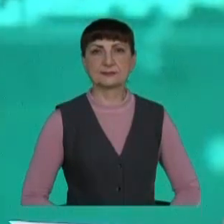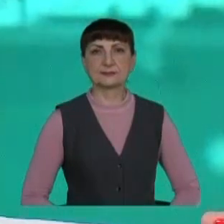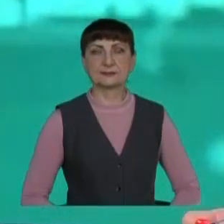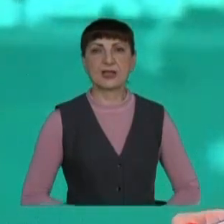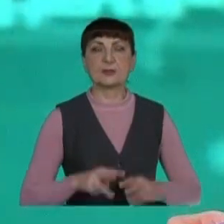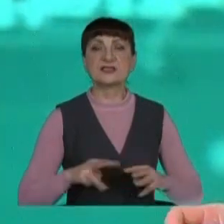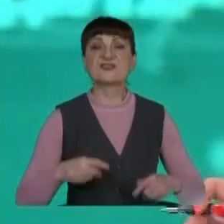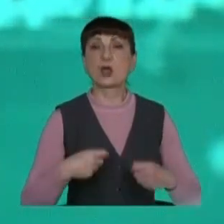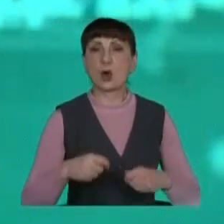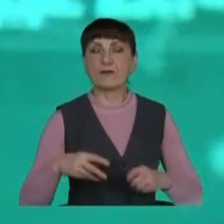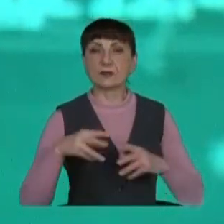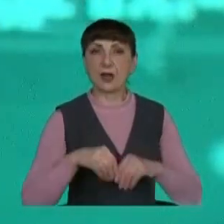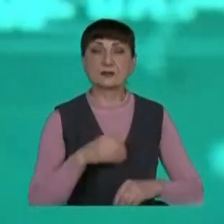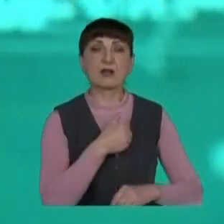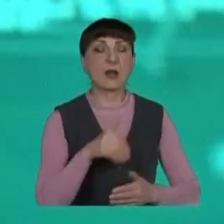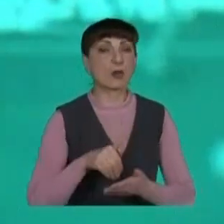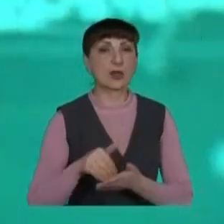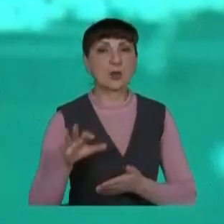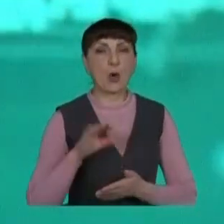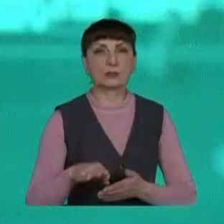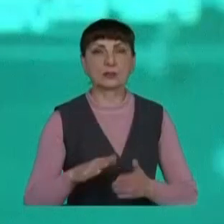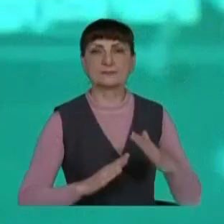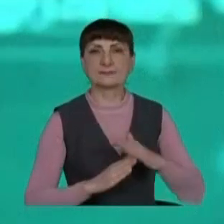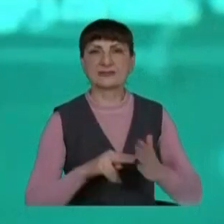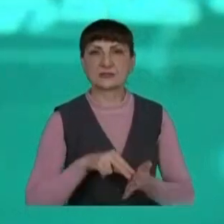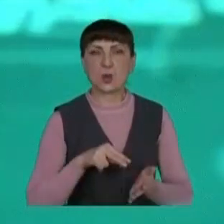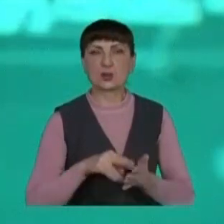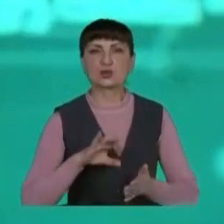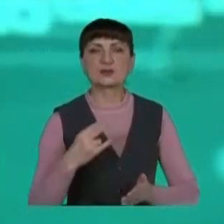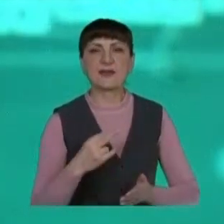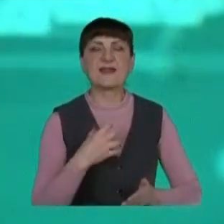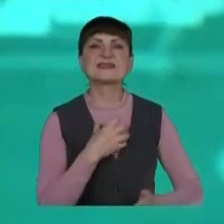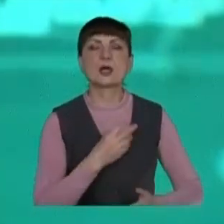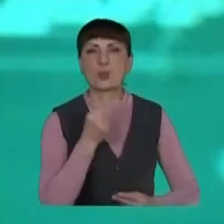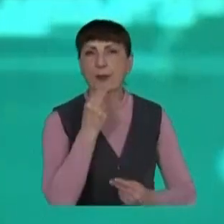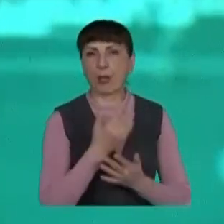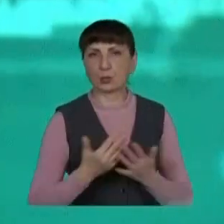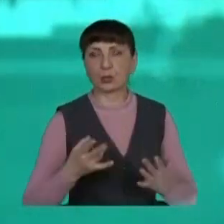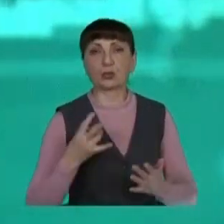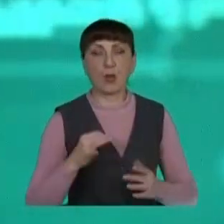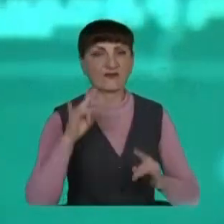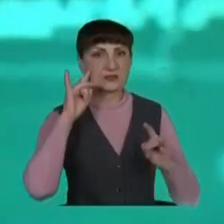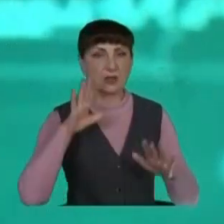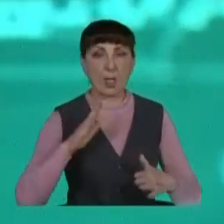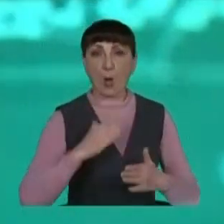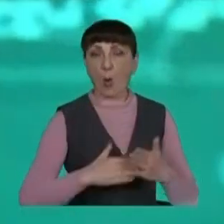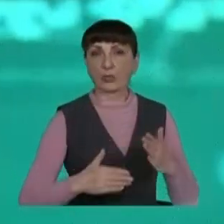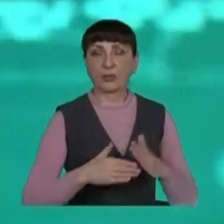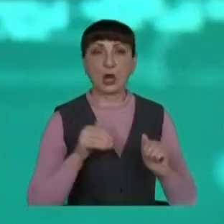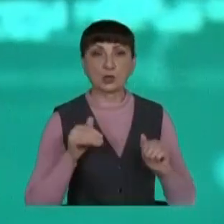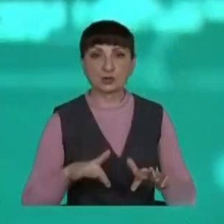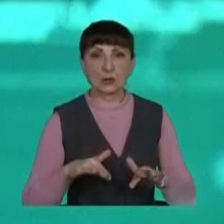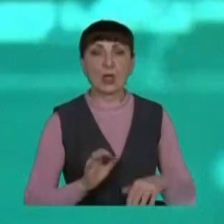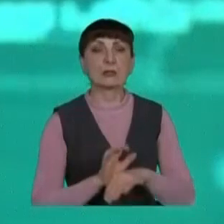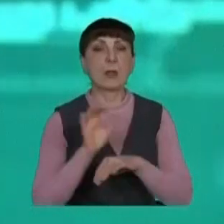В Минторговле и интеграции хотели отказаться от предельных цен на социально значимые продукты. Однако внезапно отменили это решение и направили